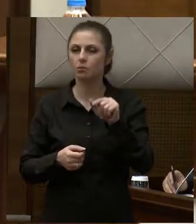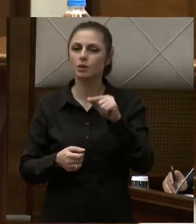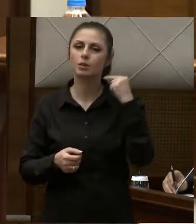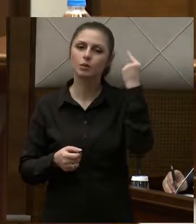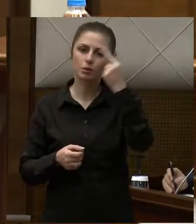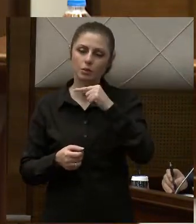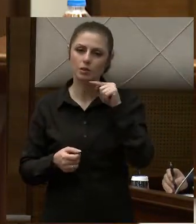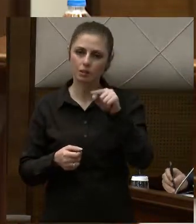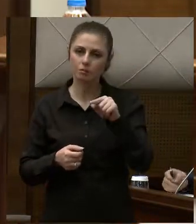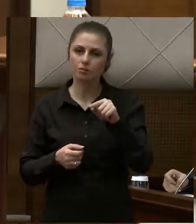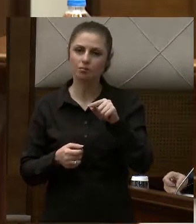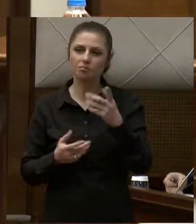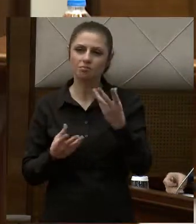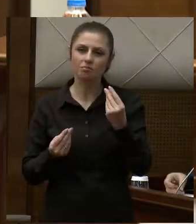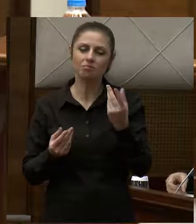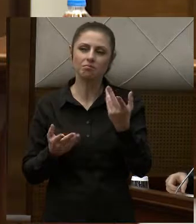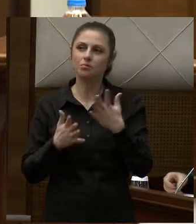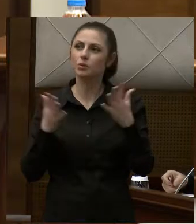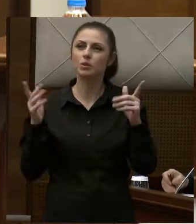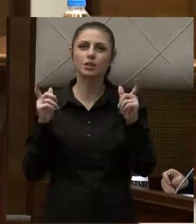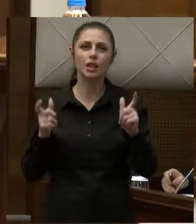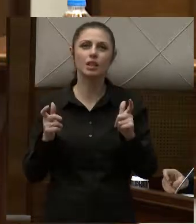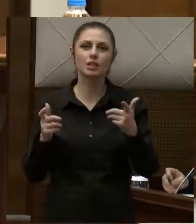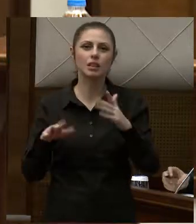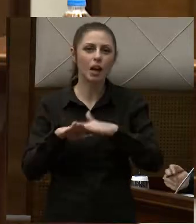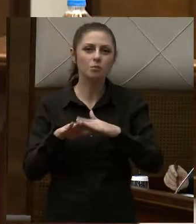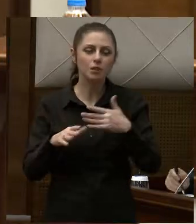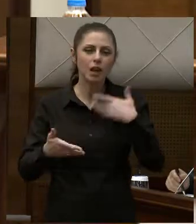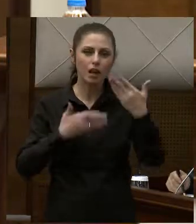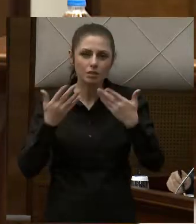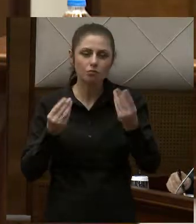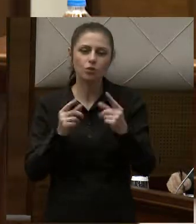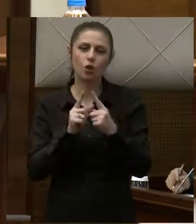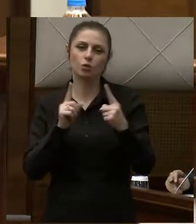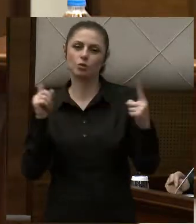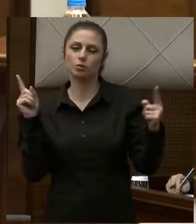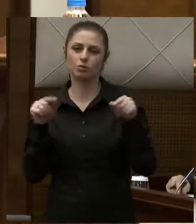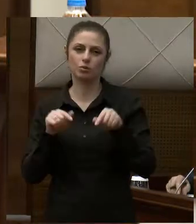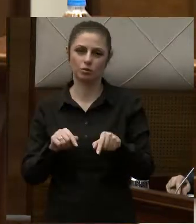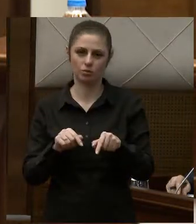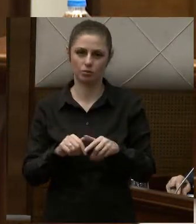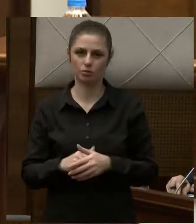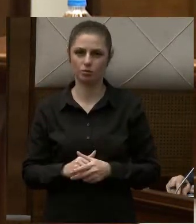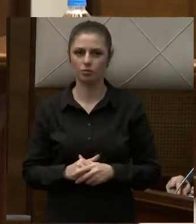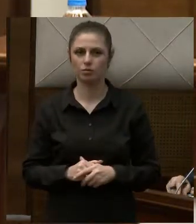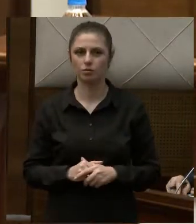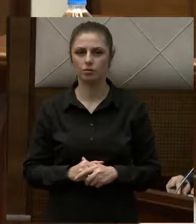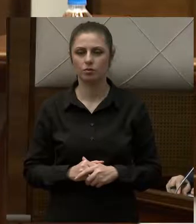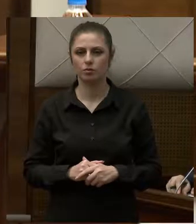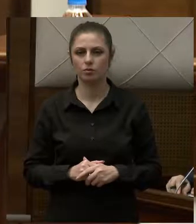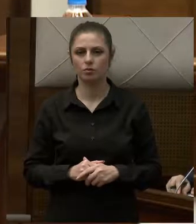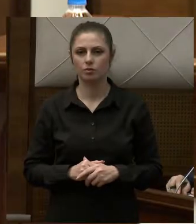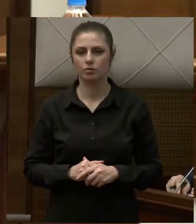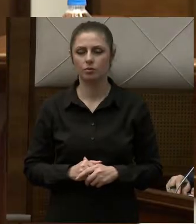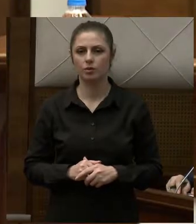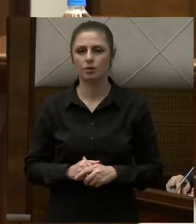burada eleştirilere girersem büyükşehirin yaptıklarını işin içinde çıkamayız. Yeri değil. Çünkü sonuçta aynı zamanda büyükşehirin de meclis